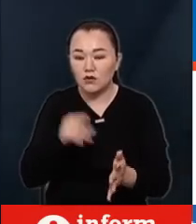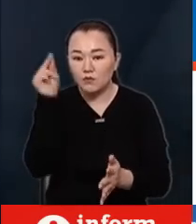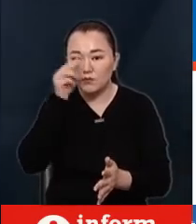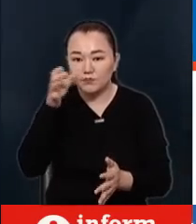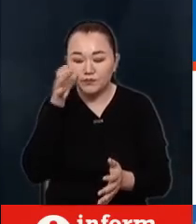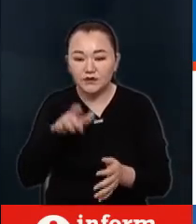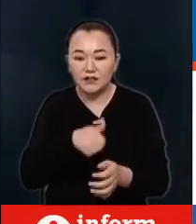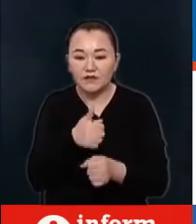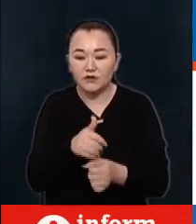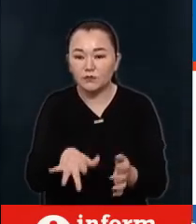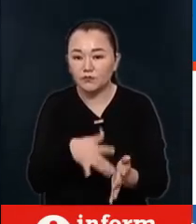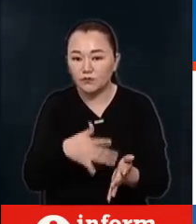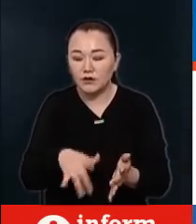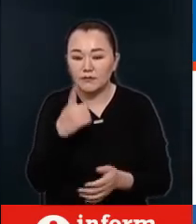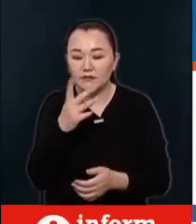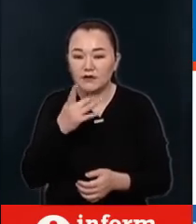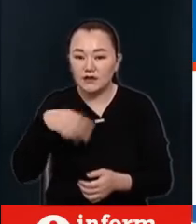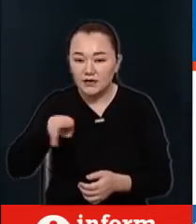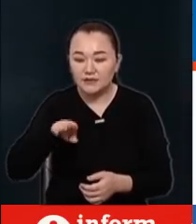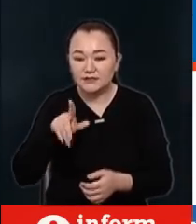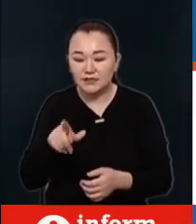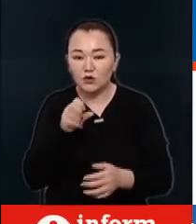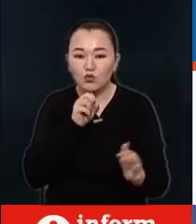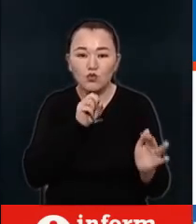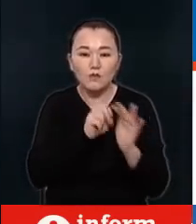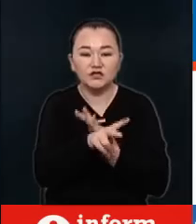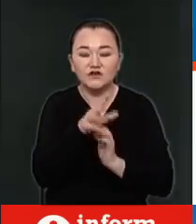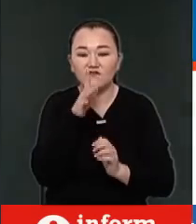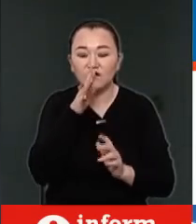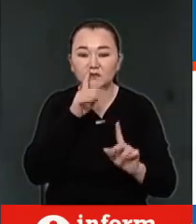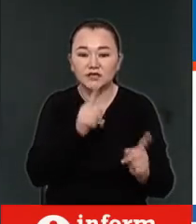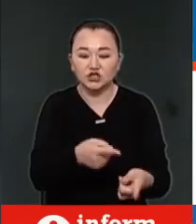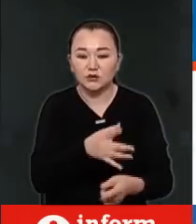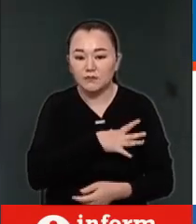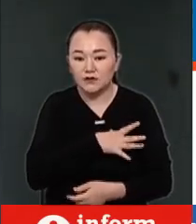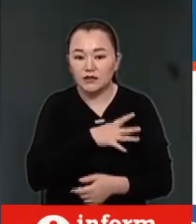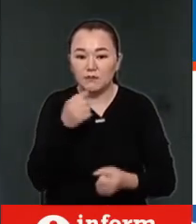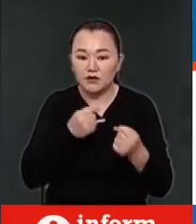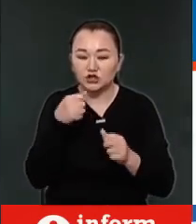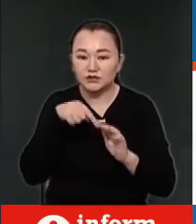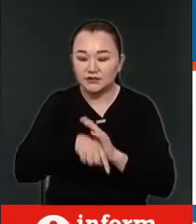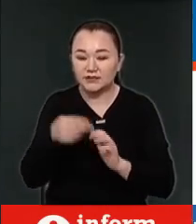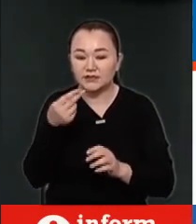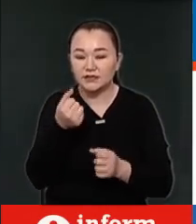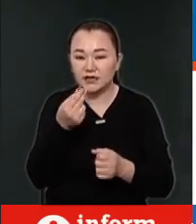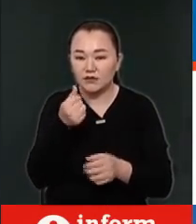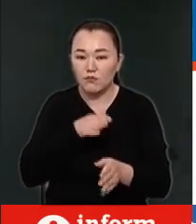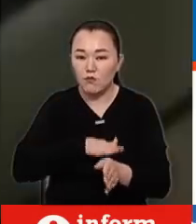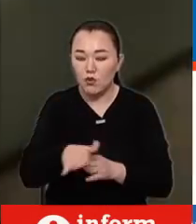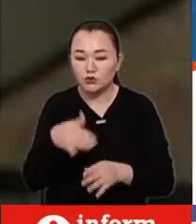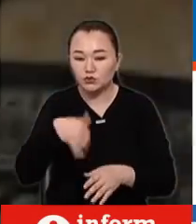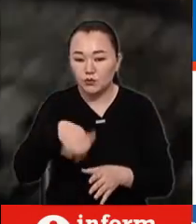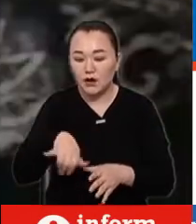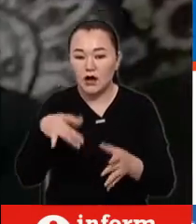бас есепшісі 1 миллиард теңгемен қашып бара жатқан жерінен ұсталған болатын. Көлігінің ішінен ақша толы сөмкелер мен